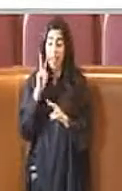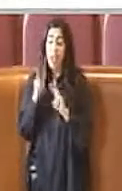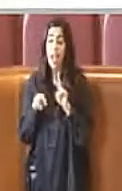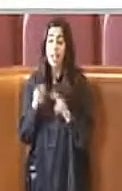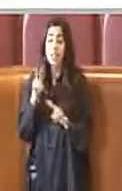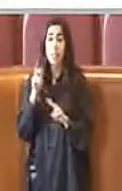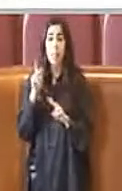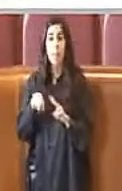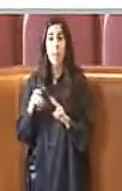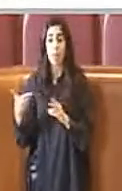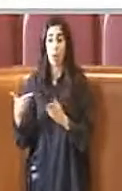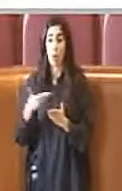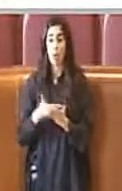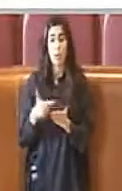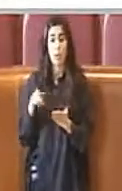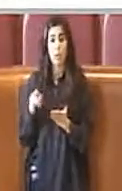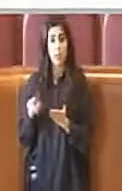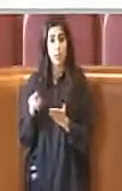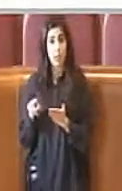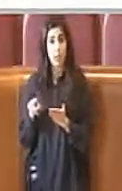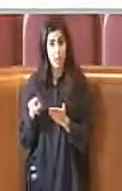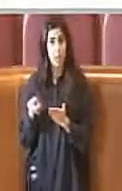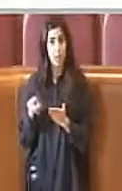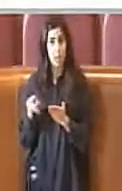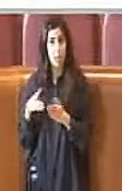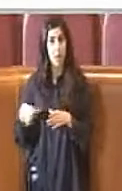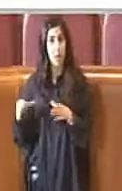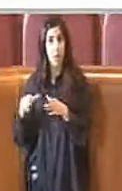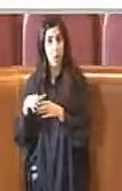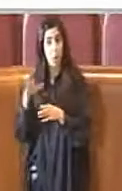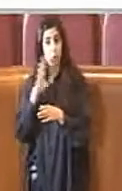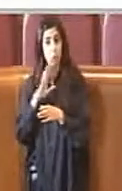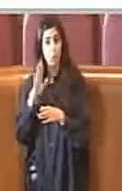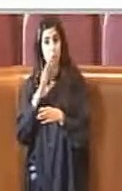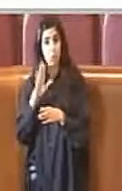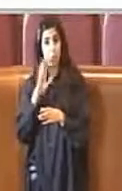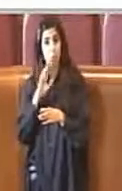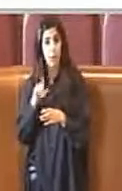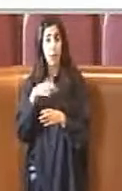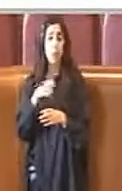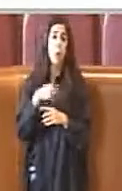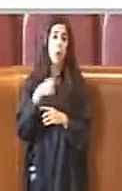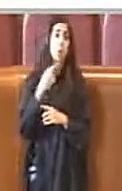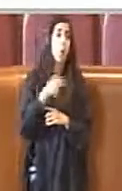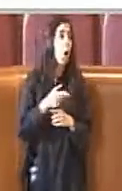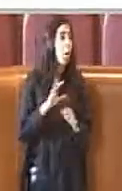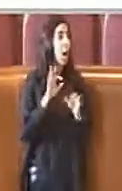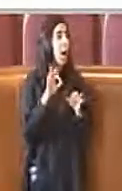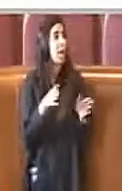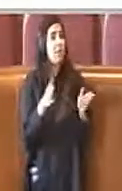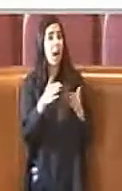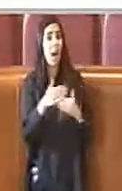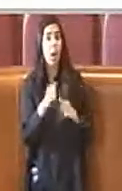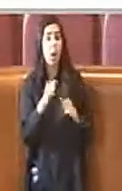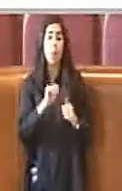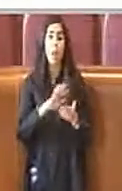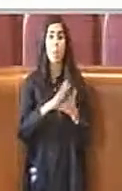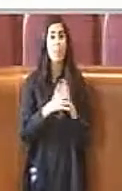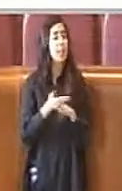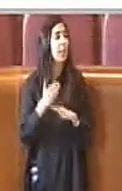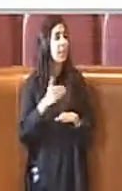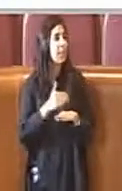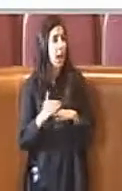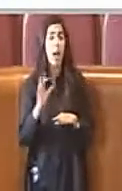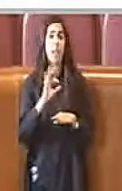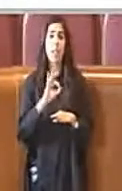della votazione in aula e quindi di fatto poi creare una serie di ritardi o di invalidare la procedura oppure appunto rischiare di non